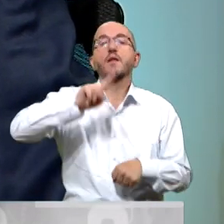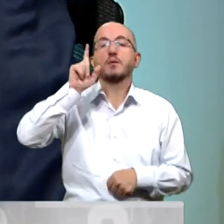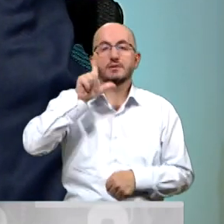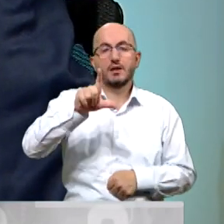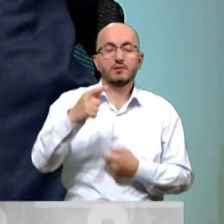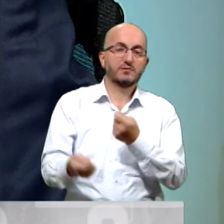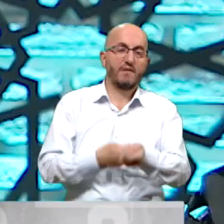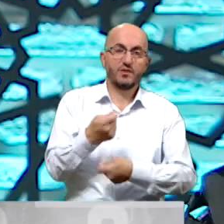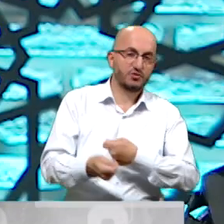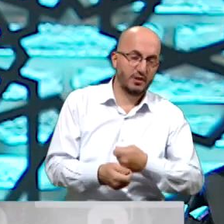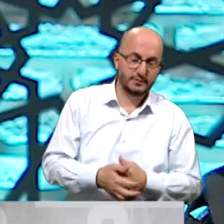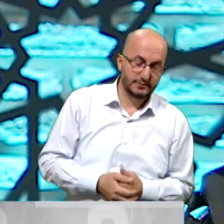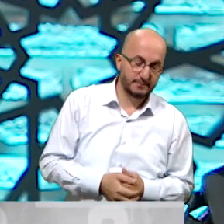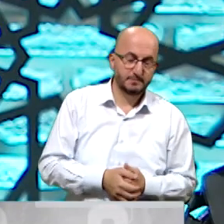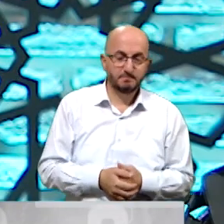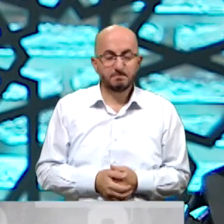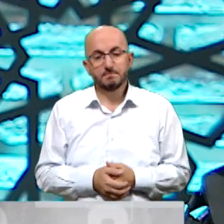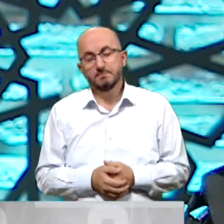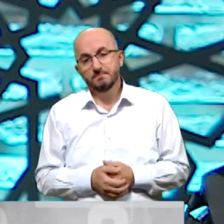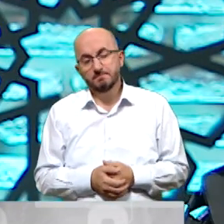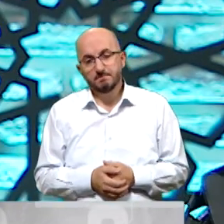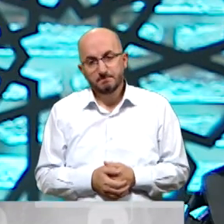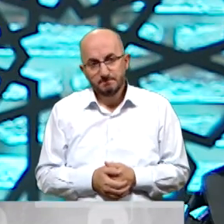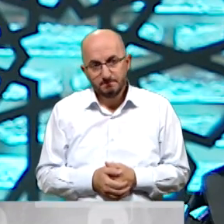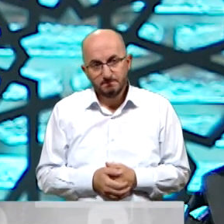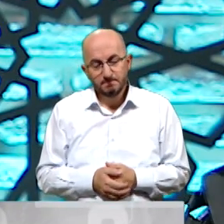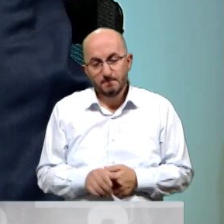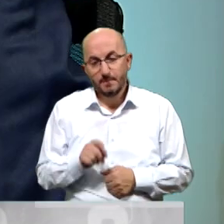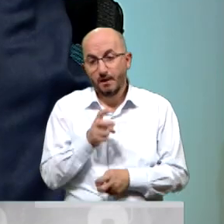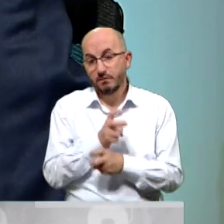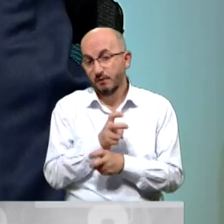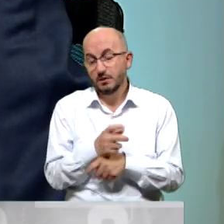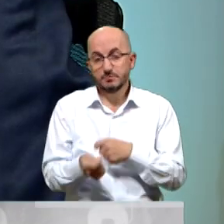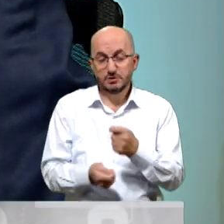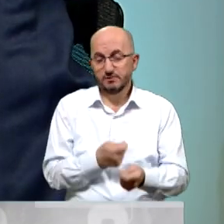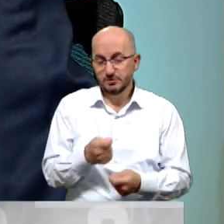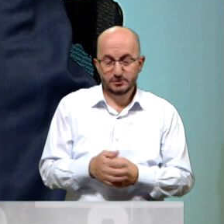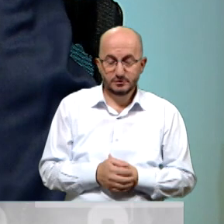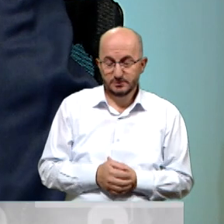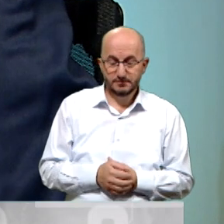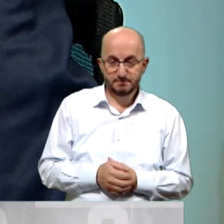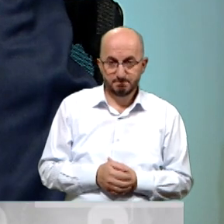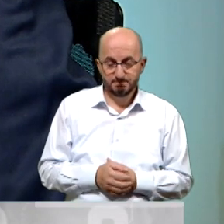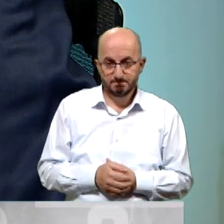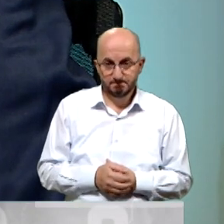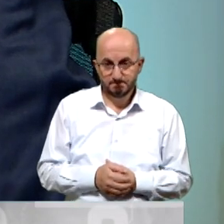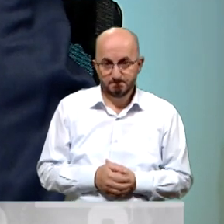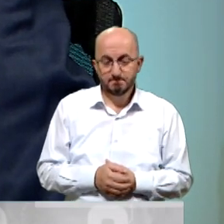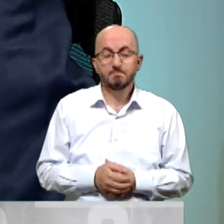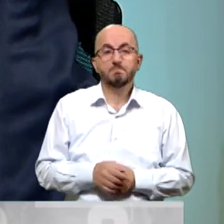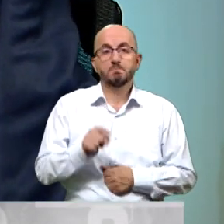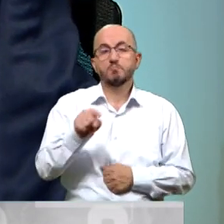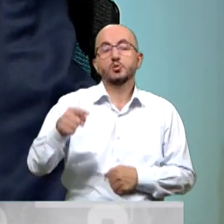gereken davranışlardır. Hatta yani bu tehlikeli bir davranıştır, şöyle ifade edebiliriz.